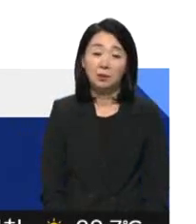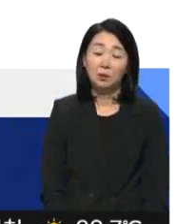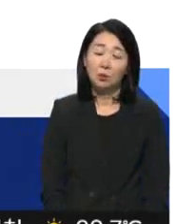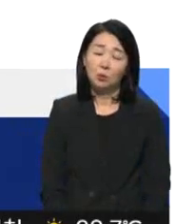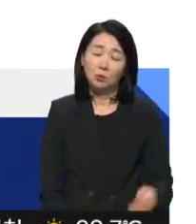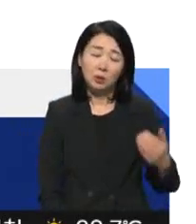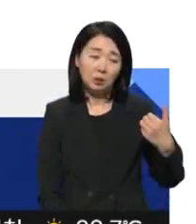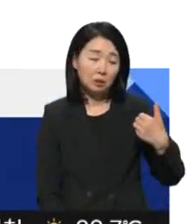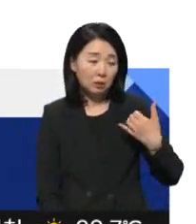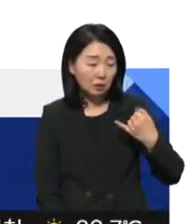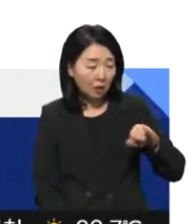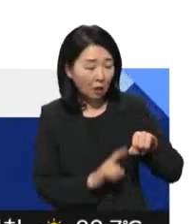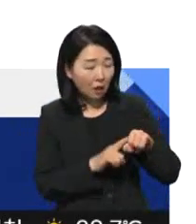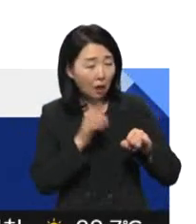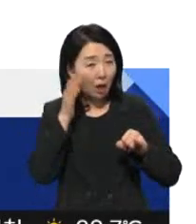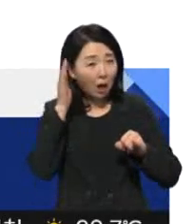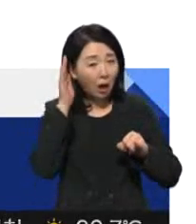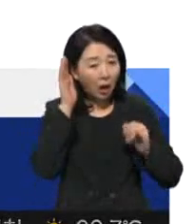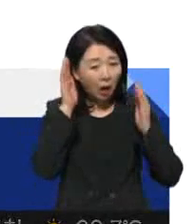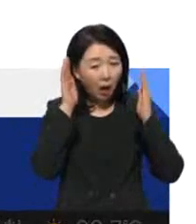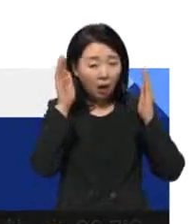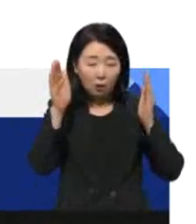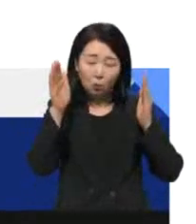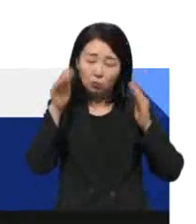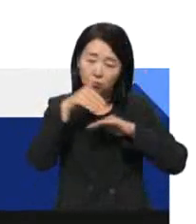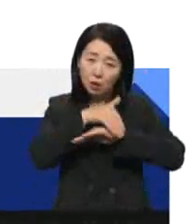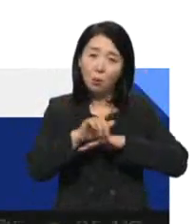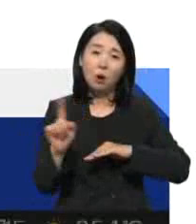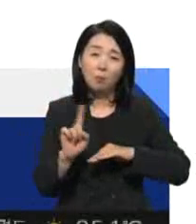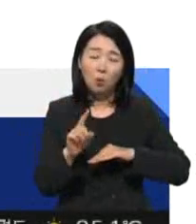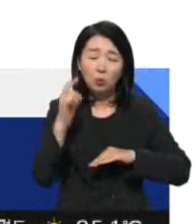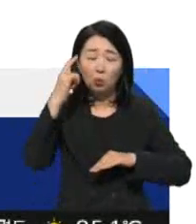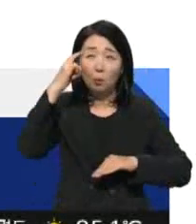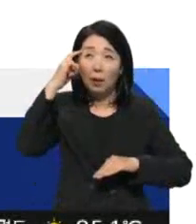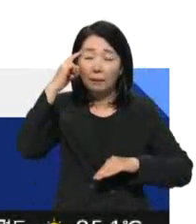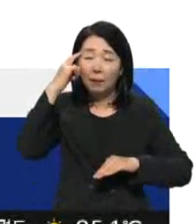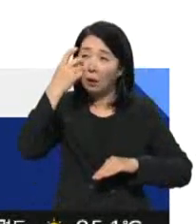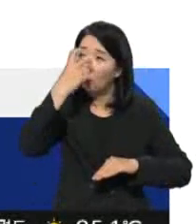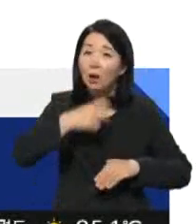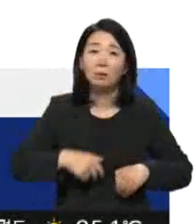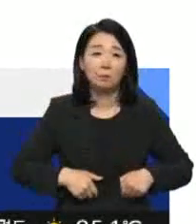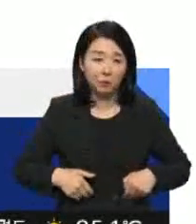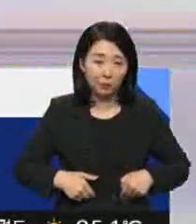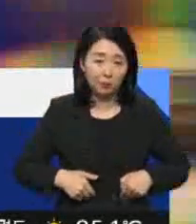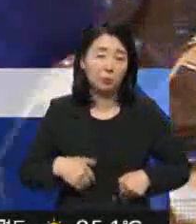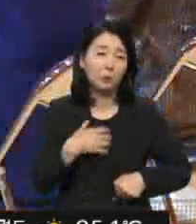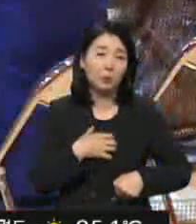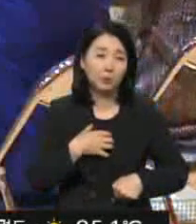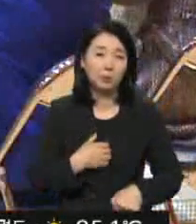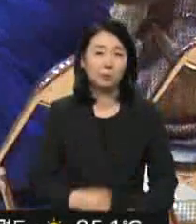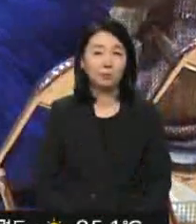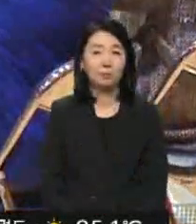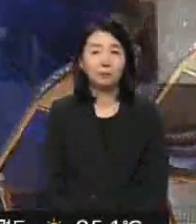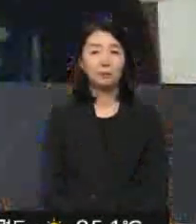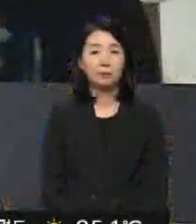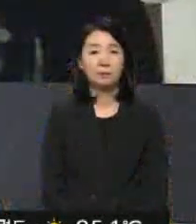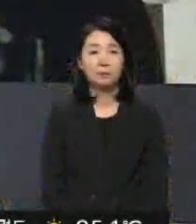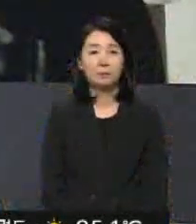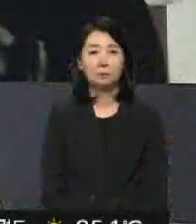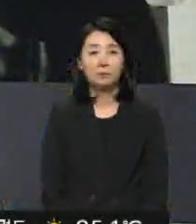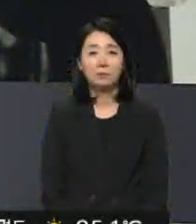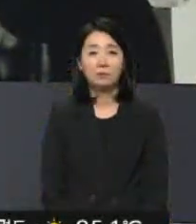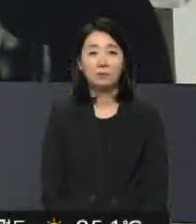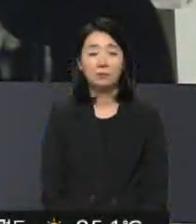조금 혼란스러워하면서 또 멘탈을 어떻게 관리를 좀 해야 될 것도 좀 걱정스럽긴 하고 있습니다. 네,